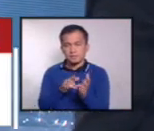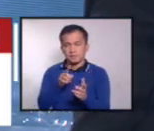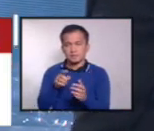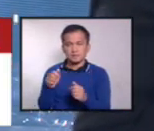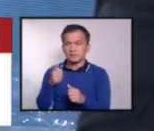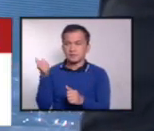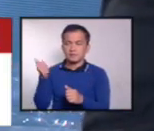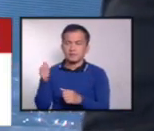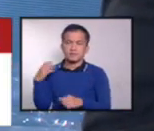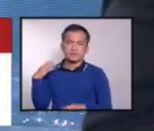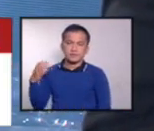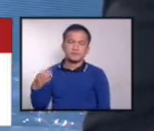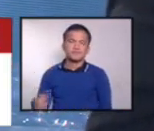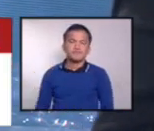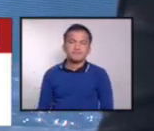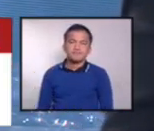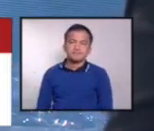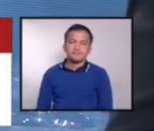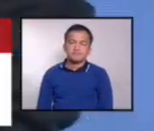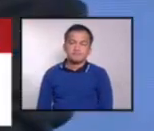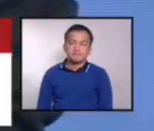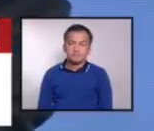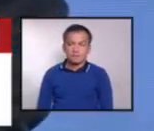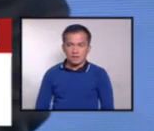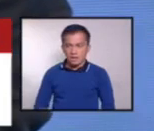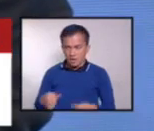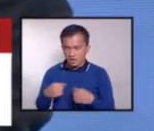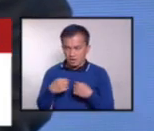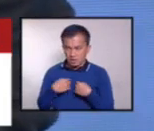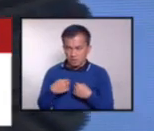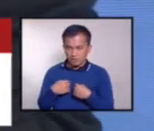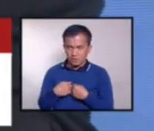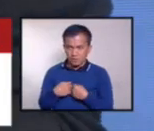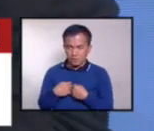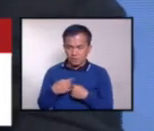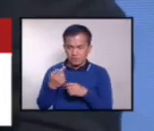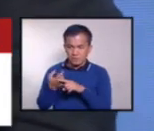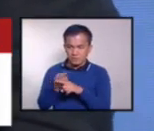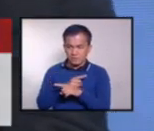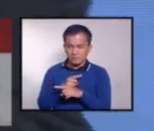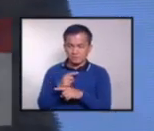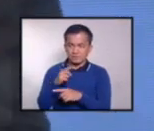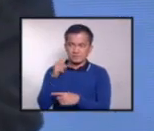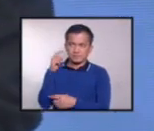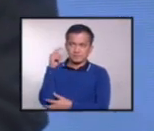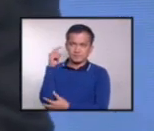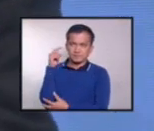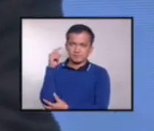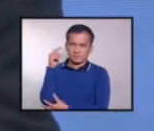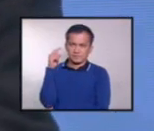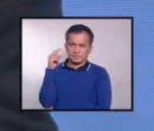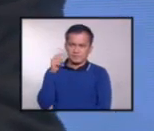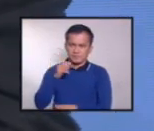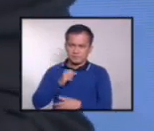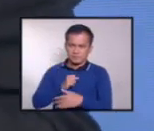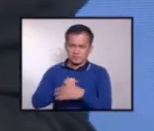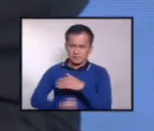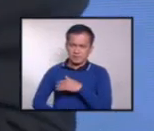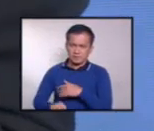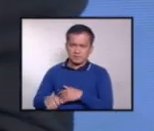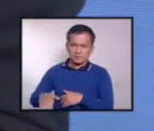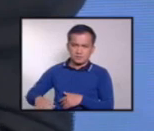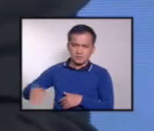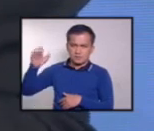ibang mga kandidato? Ako kasi ay galing sa hirap. No? Pinanganak ako at lumaki